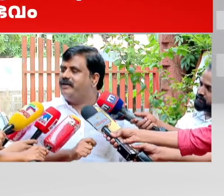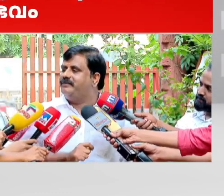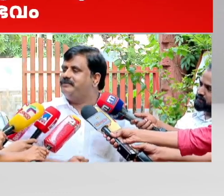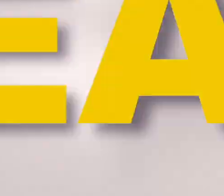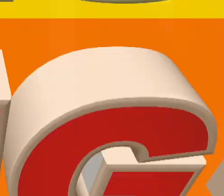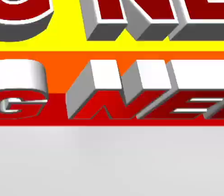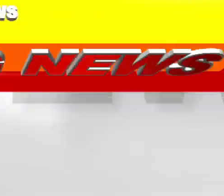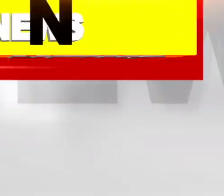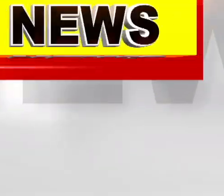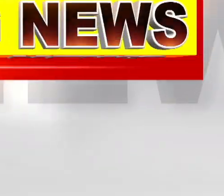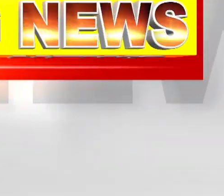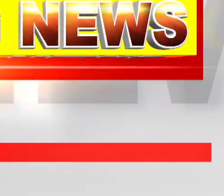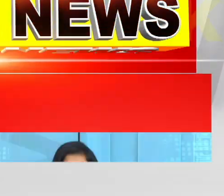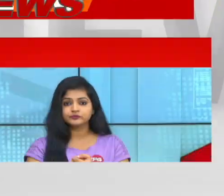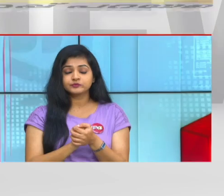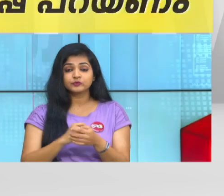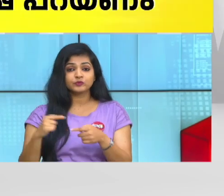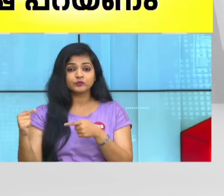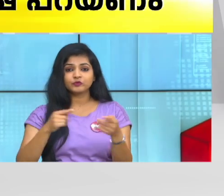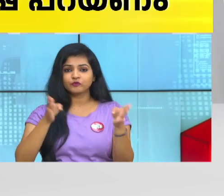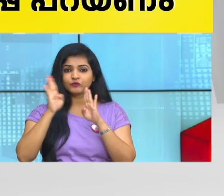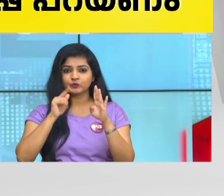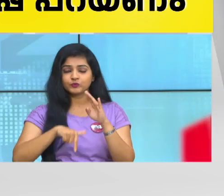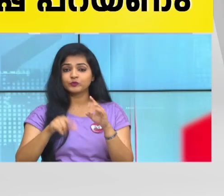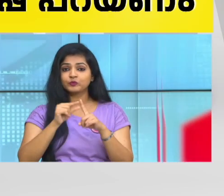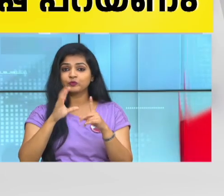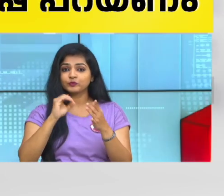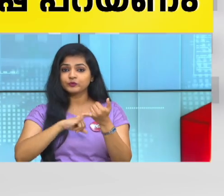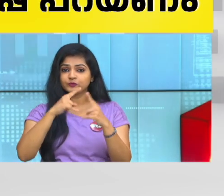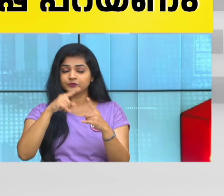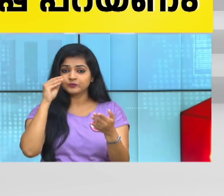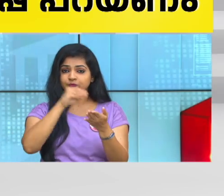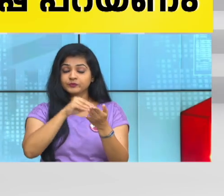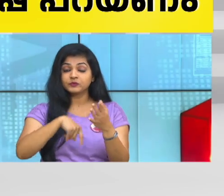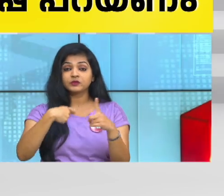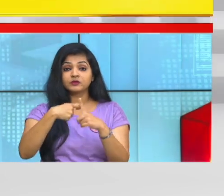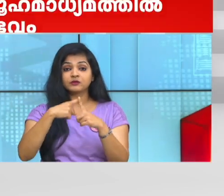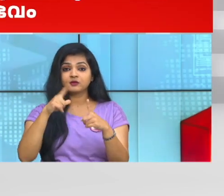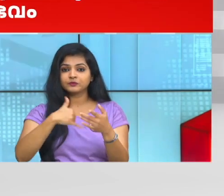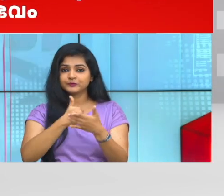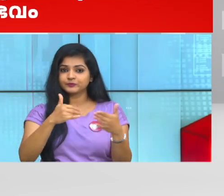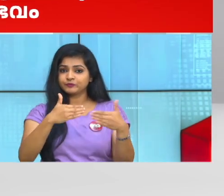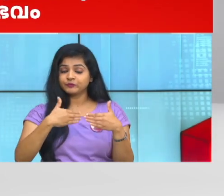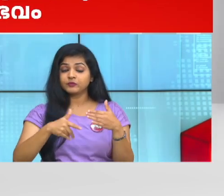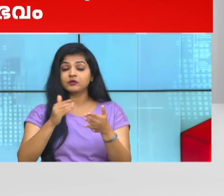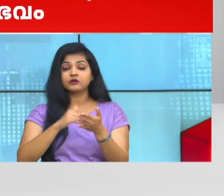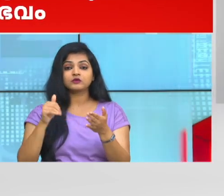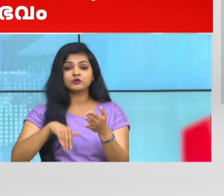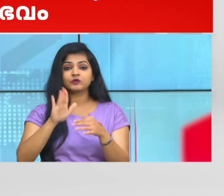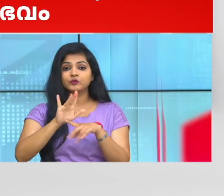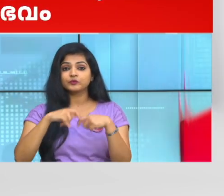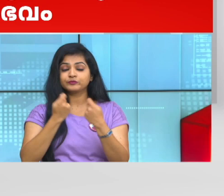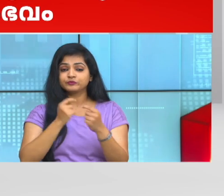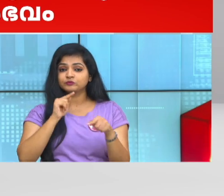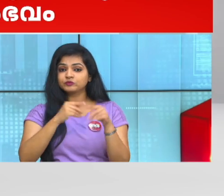വൈകരുത്. വിവാദ ഫേസ്ബുക്ക് പോസ്റ്റ് KK ലതിക പിൻവലിച്ചതിന് പിന്നാലെയാണ് കോൺഗ്രസിന്റെ പ്രതികരണം. മിഥില ബാലൻ ചേരുന്നുണ്ട് വിവരങ്ങളുമായി കോഴിക്കോട്ട് നിന്ന്.